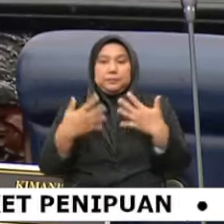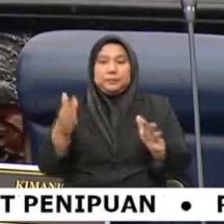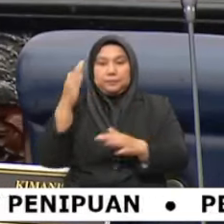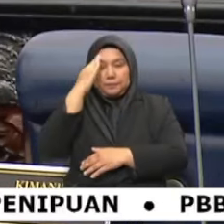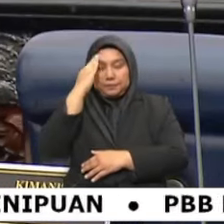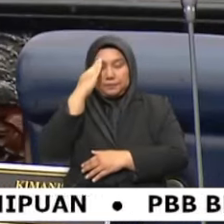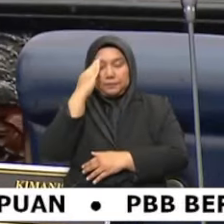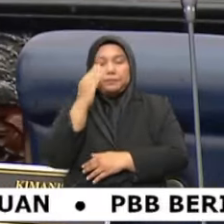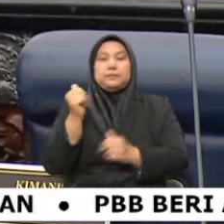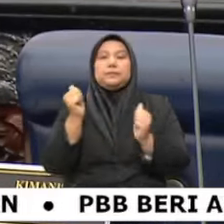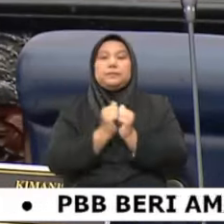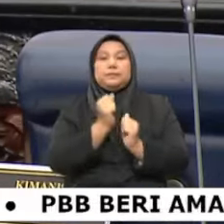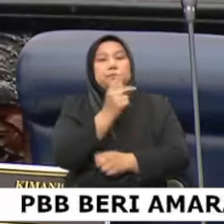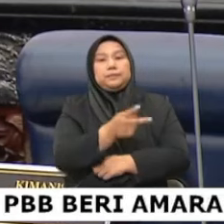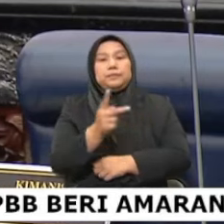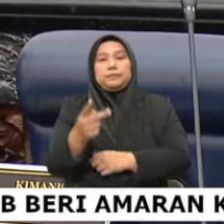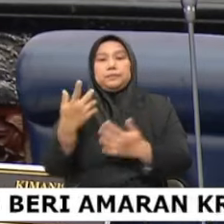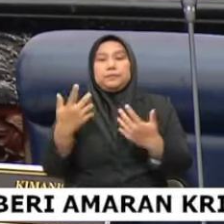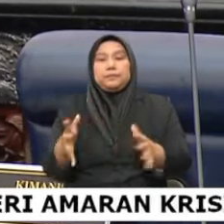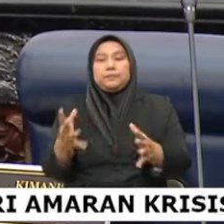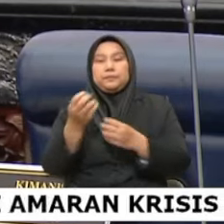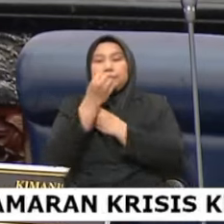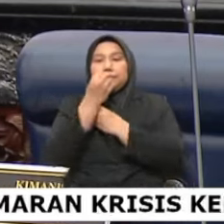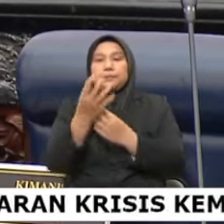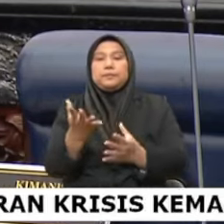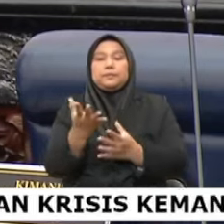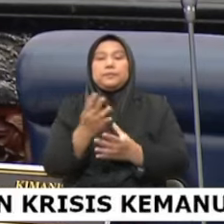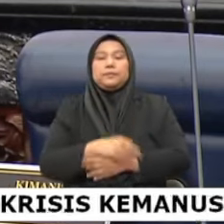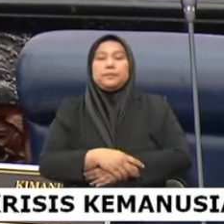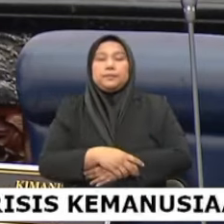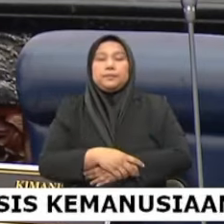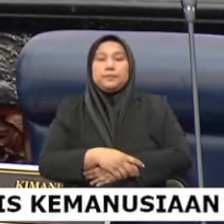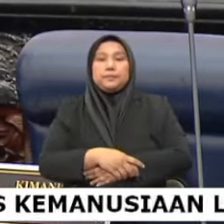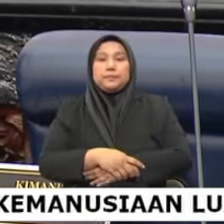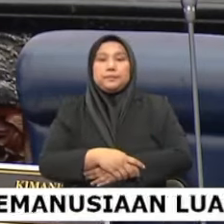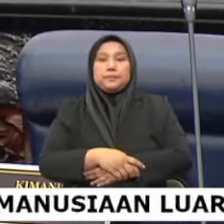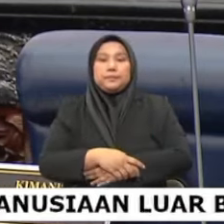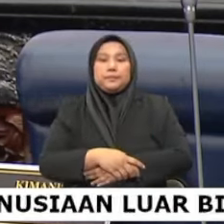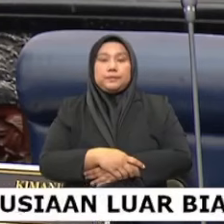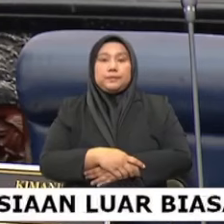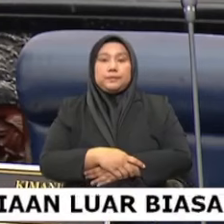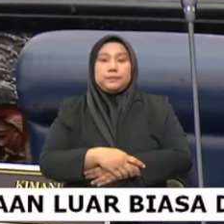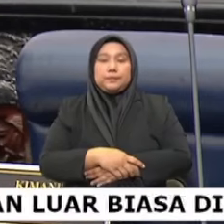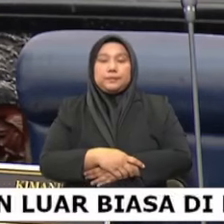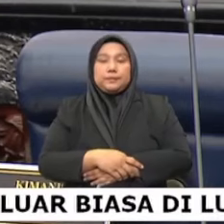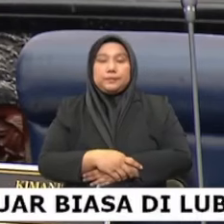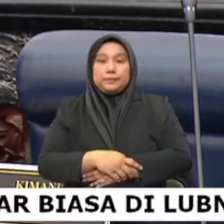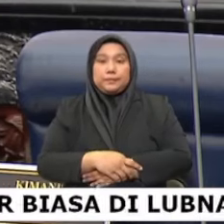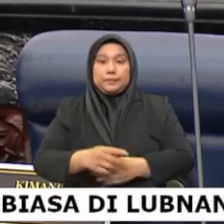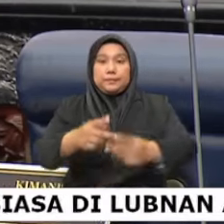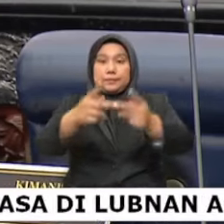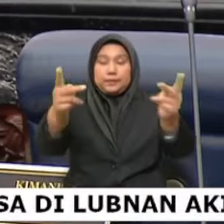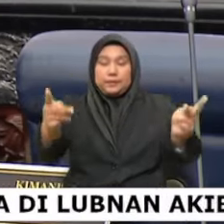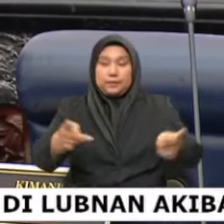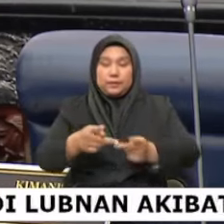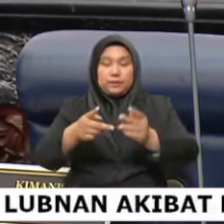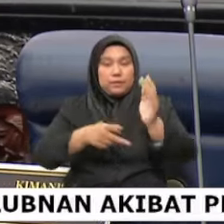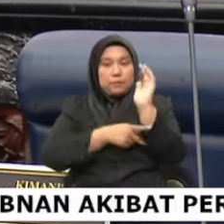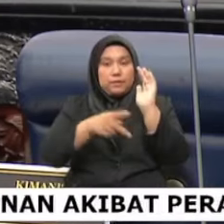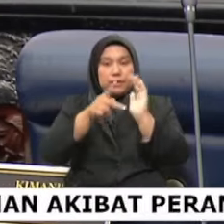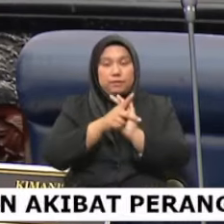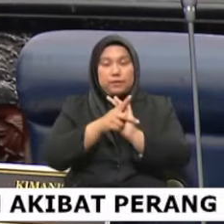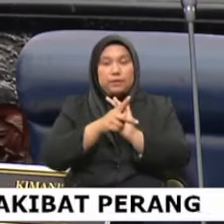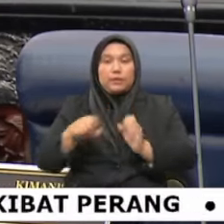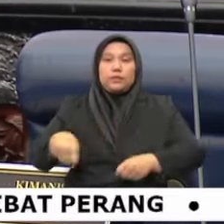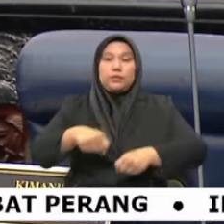dengan perkara-perkara yang telah dibangkitkan oleh Yang Berhormat Sungai Siput. Bukan saja di kawasan Parlimen Sungai Siput